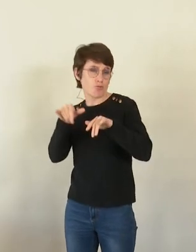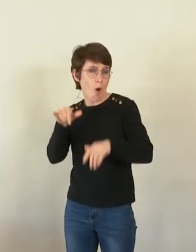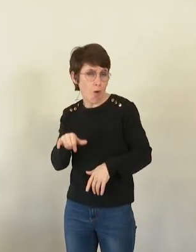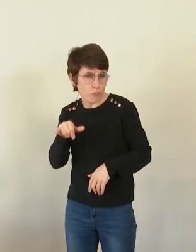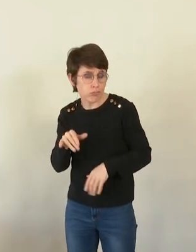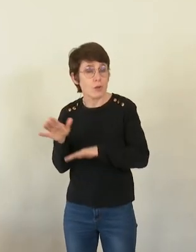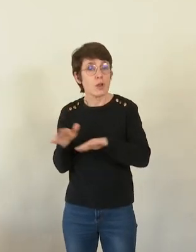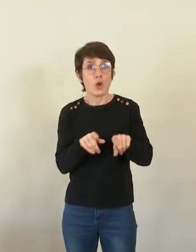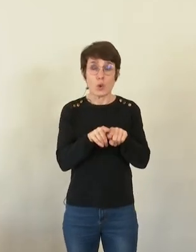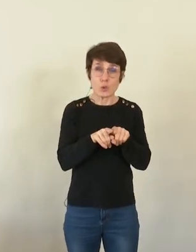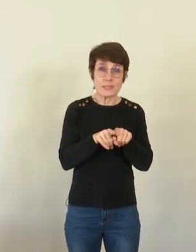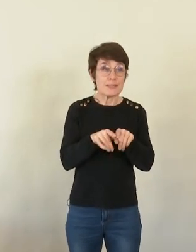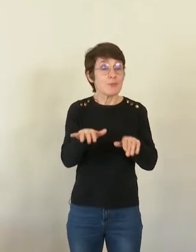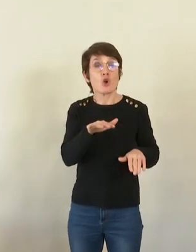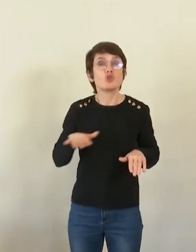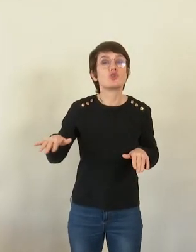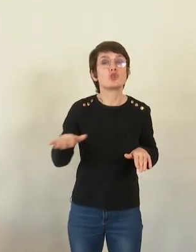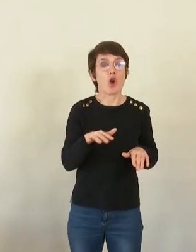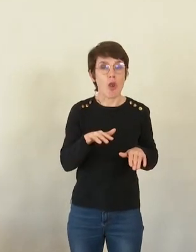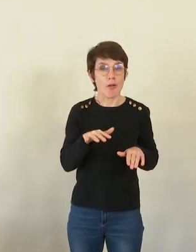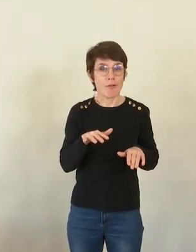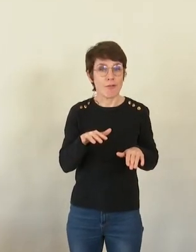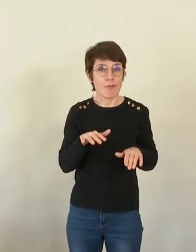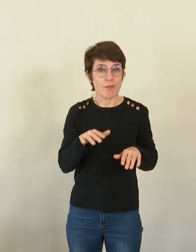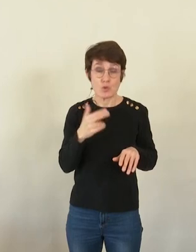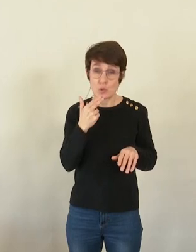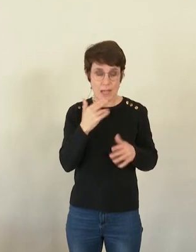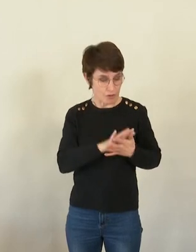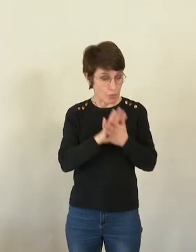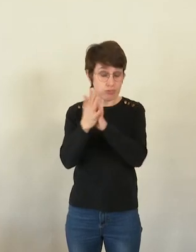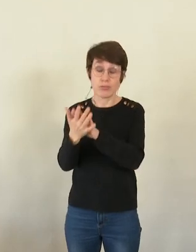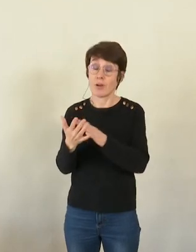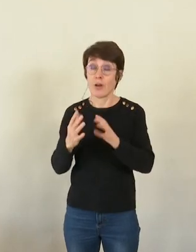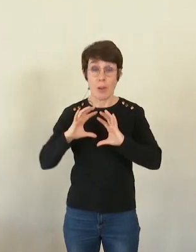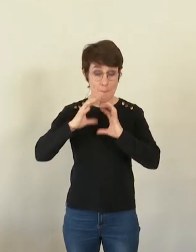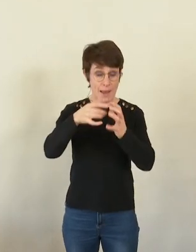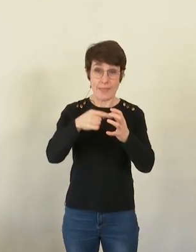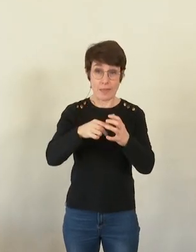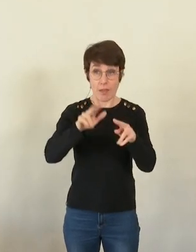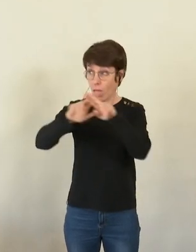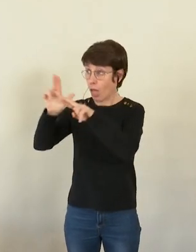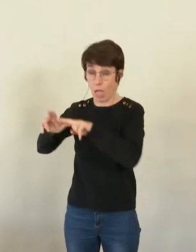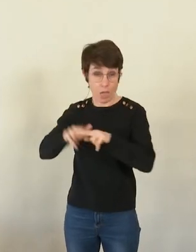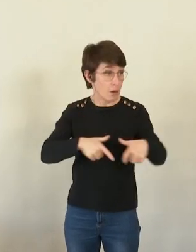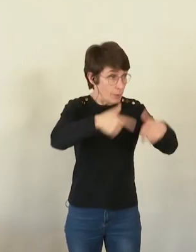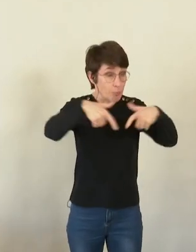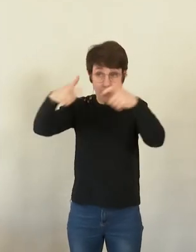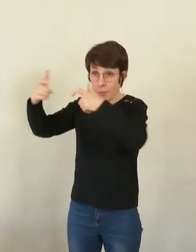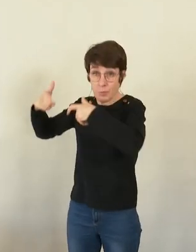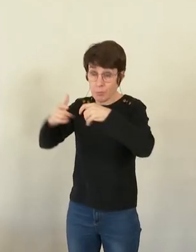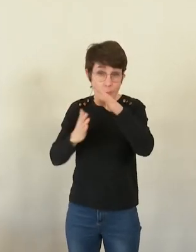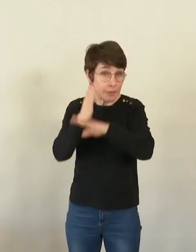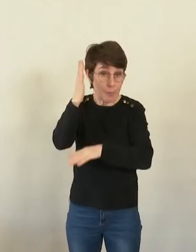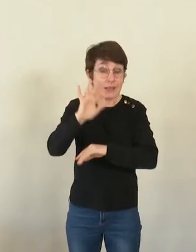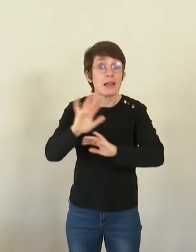changement d'usage des sols les limites planétaires sont clairement dépassé en la matière et d'ailleurs le la loi sur le